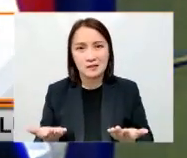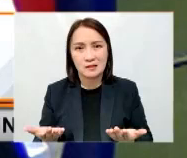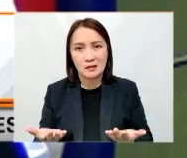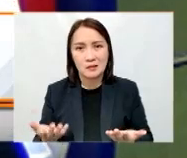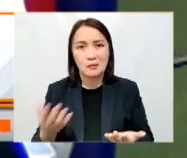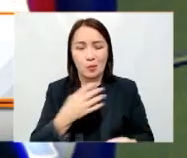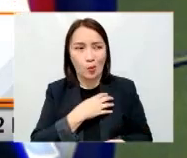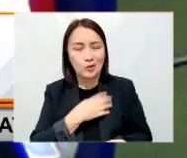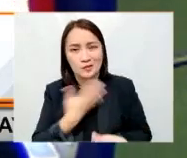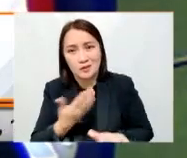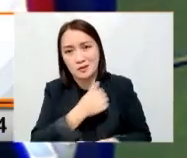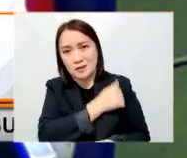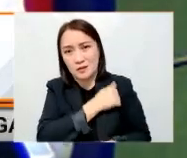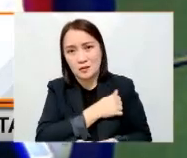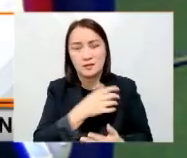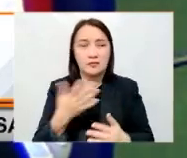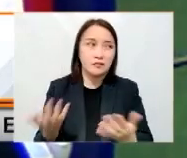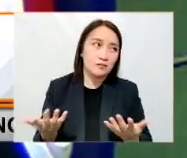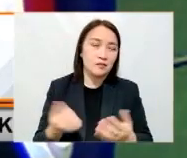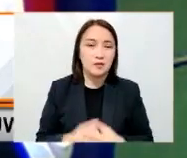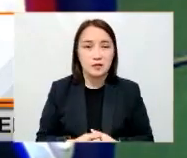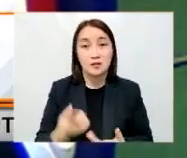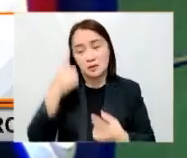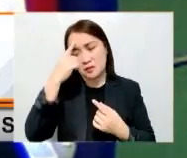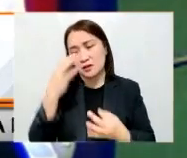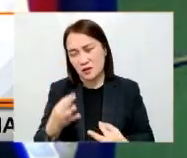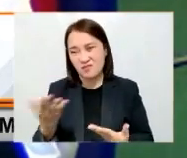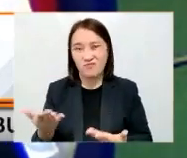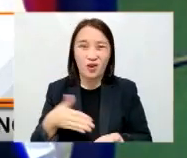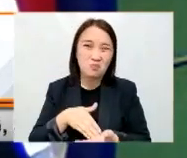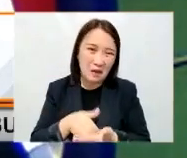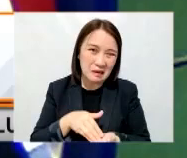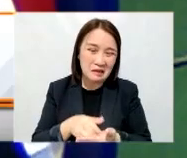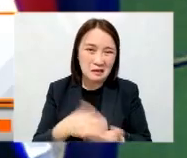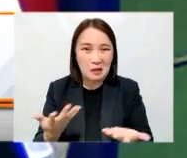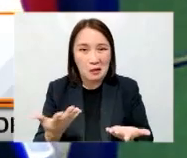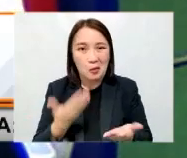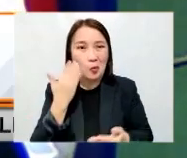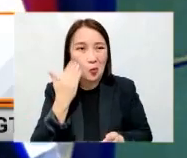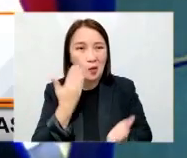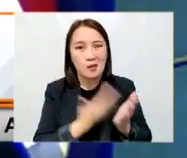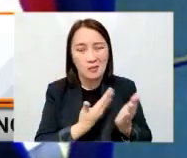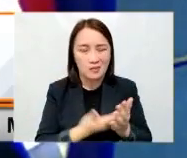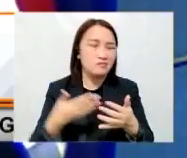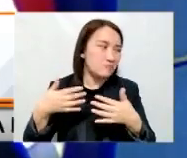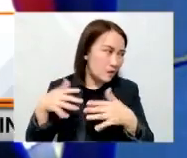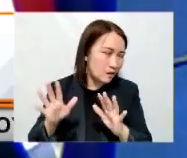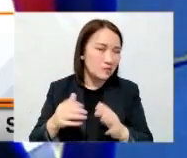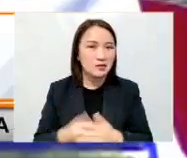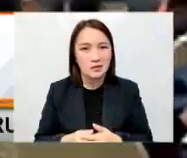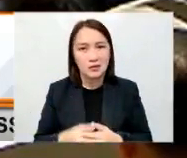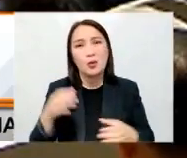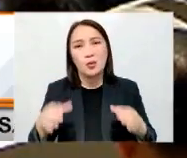fiscal naman, decide nila, kay mahina malakas yung kaso, bahala na si Batman, sa korte na lang sila